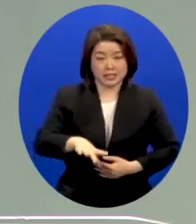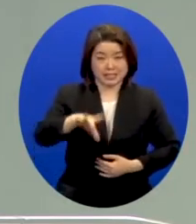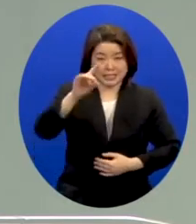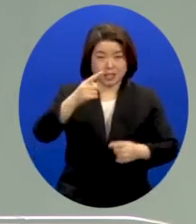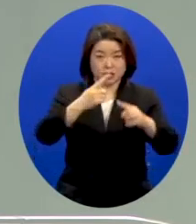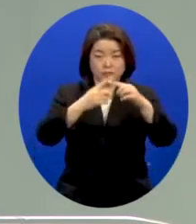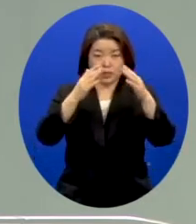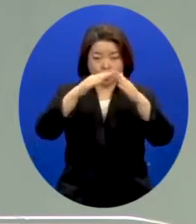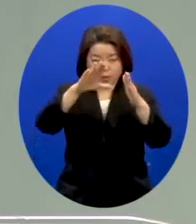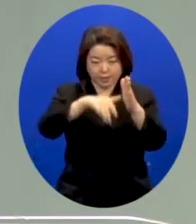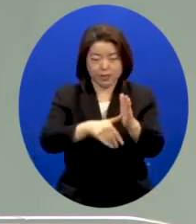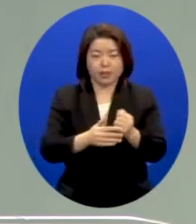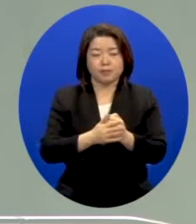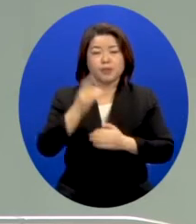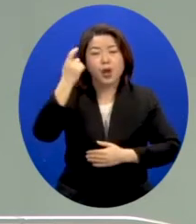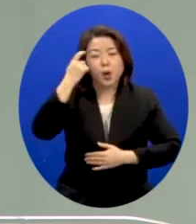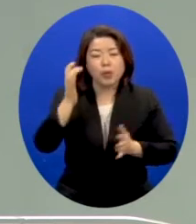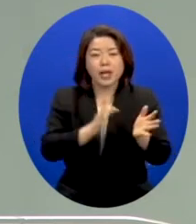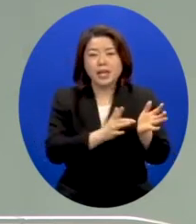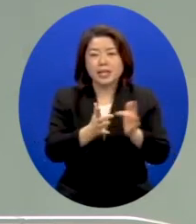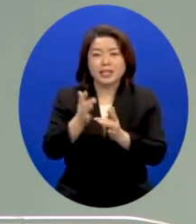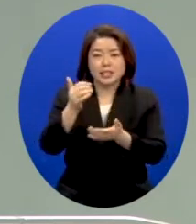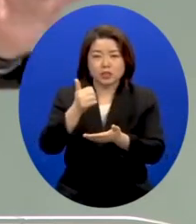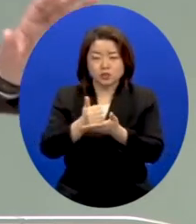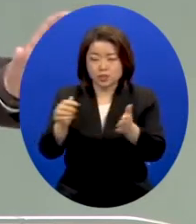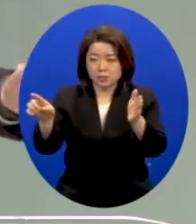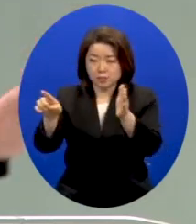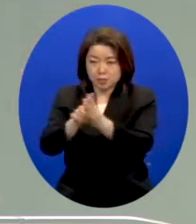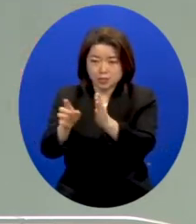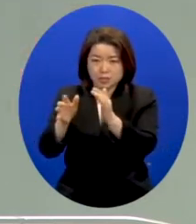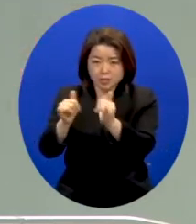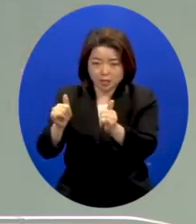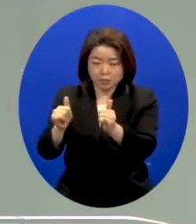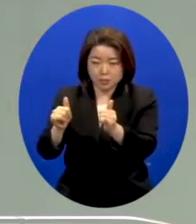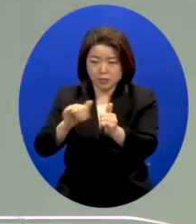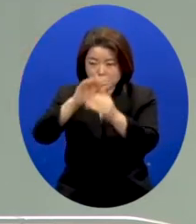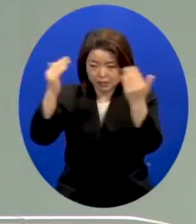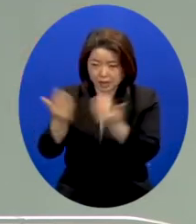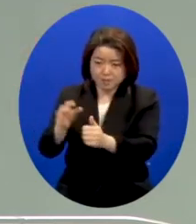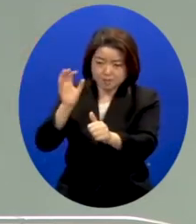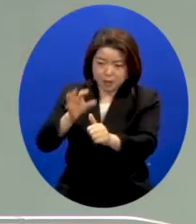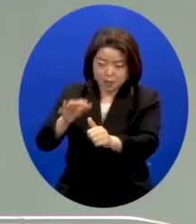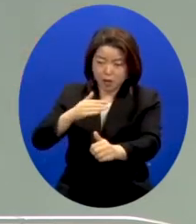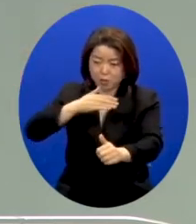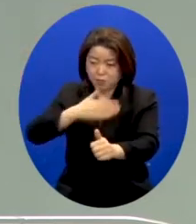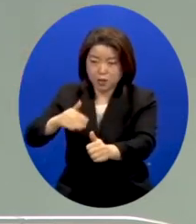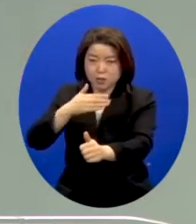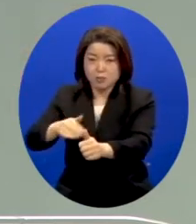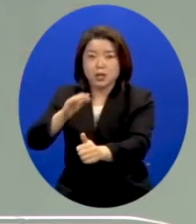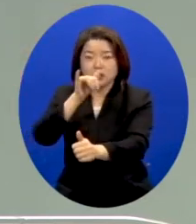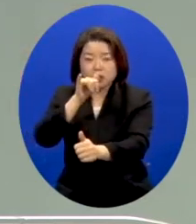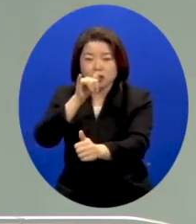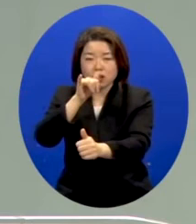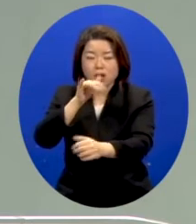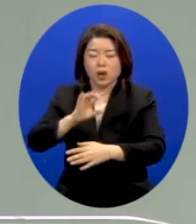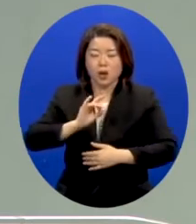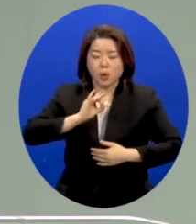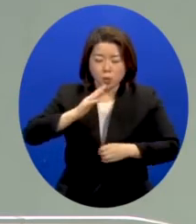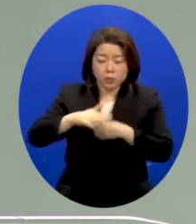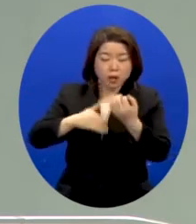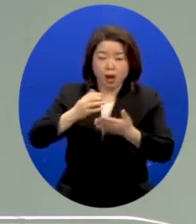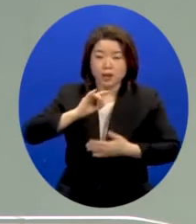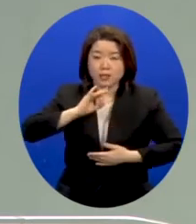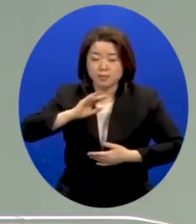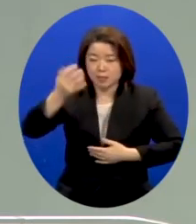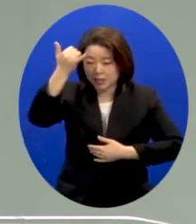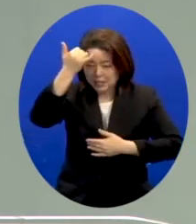왜 예수 믿는 사람들을 로마 황제가 그렇게 핍박하고 주겠습니까 오직 하나님만 예배하게 따고 하기 때문에